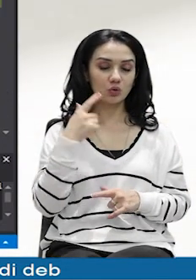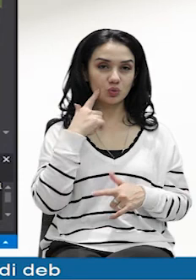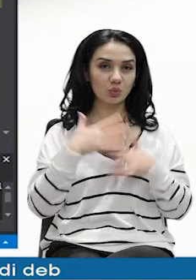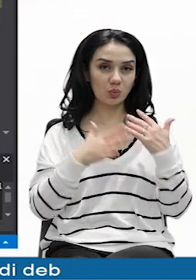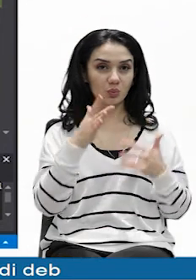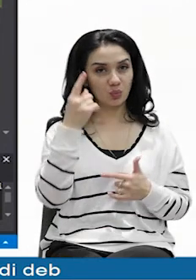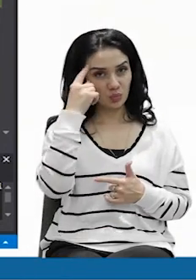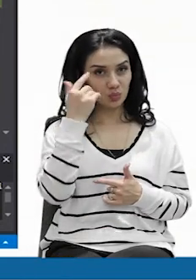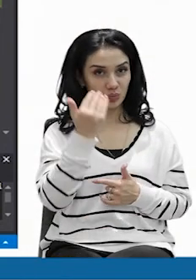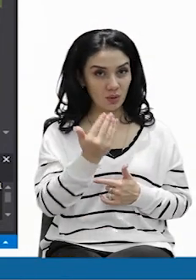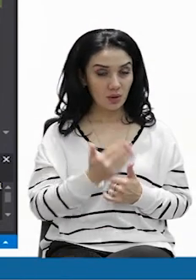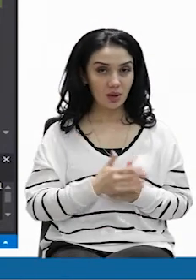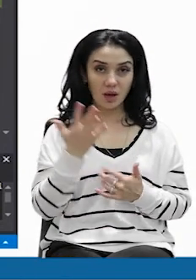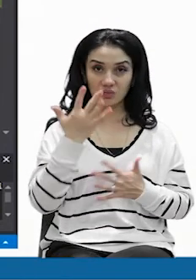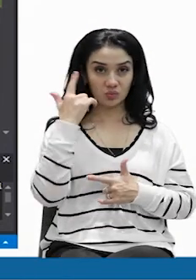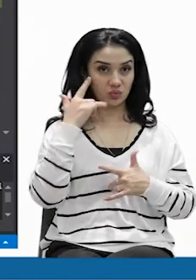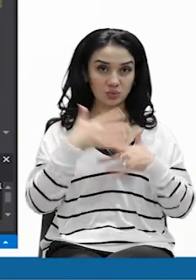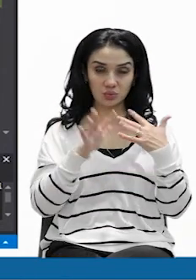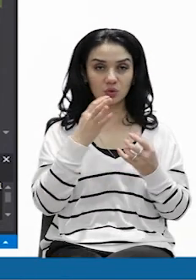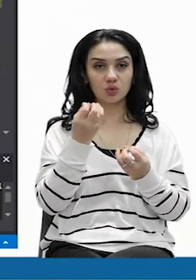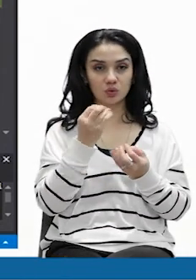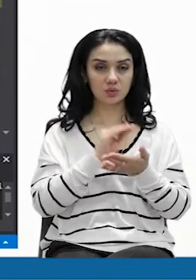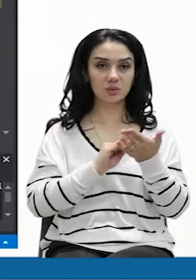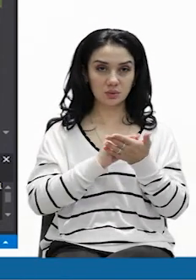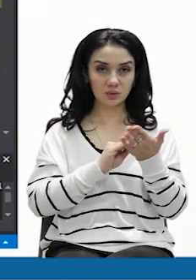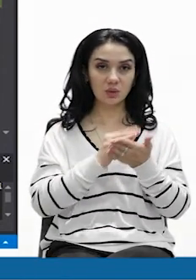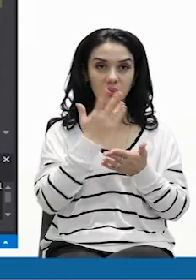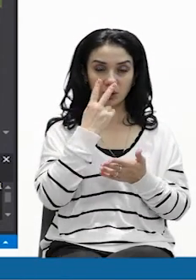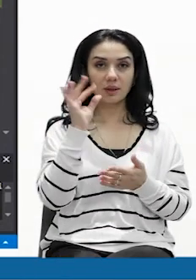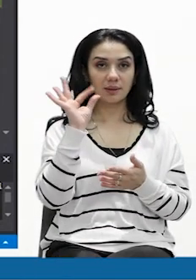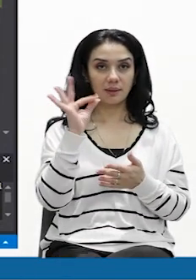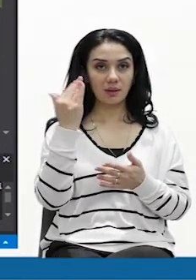Agar tushunmagan bo'lsanglar, o'zimizni